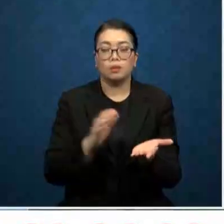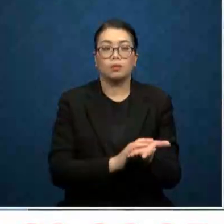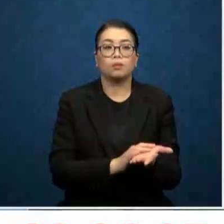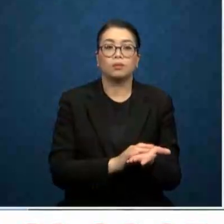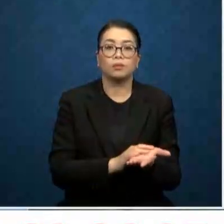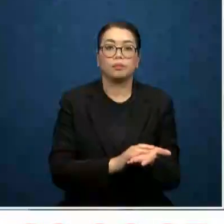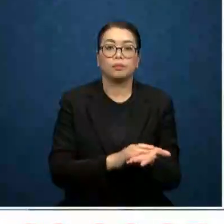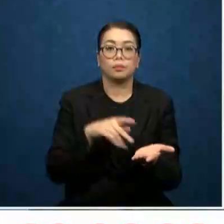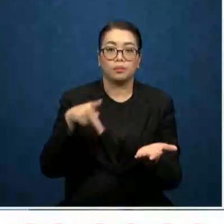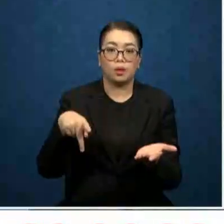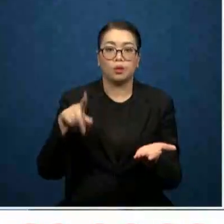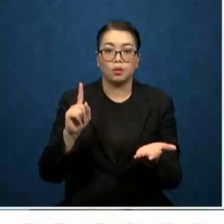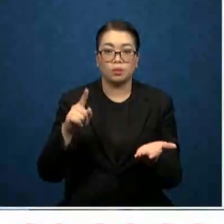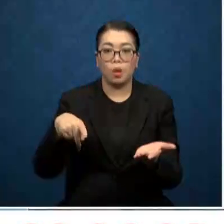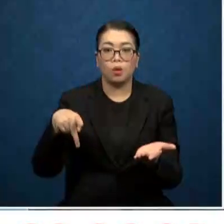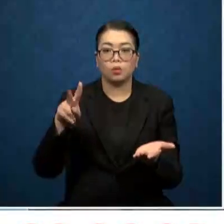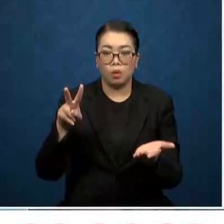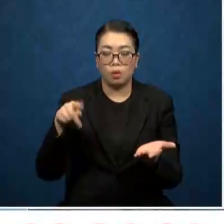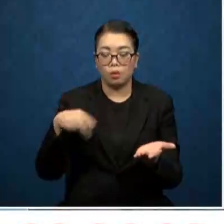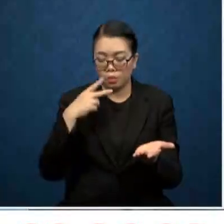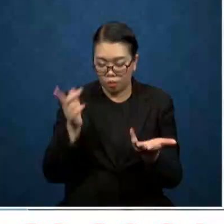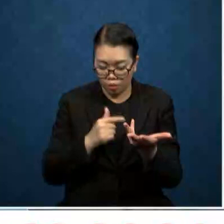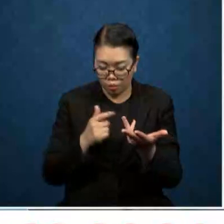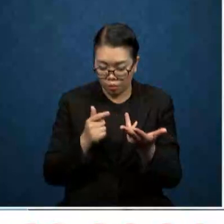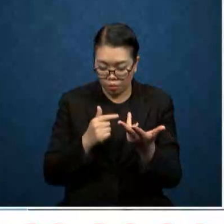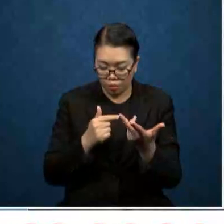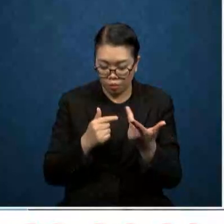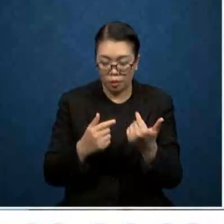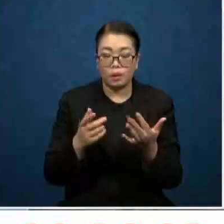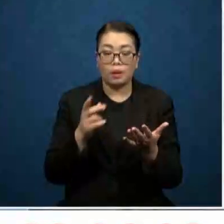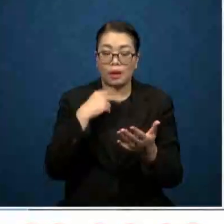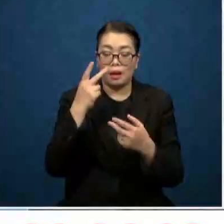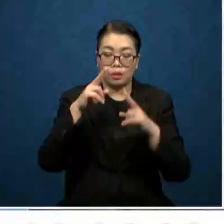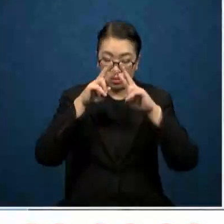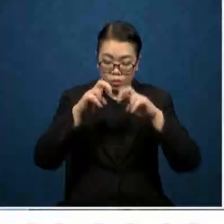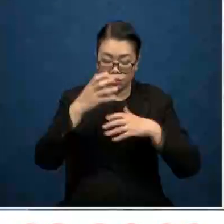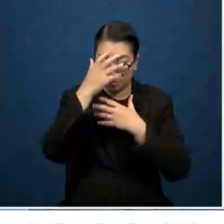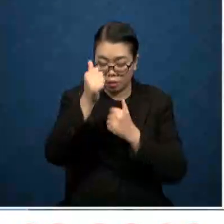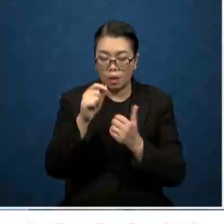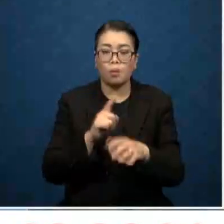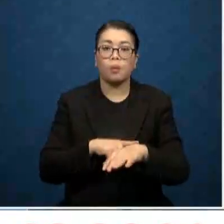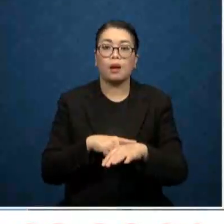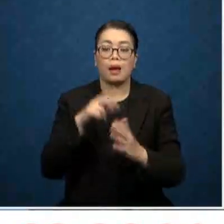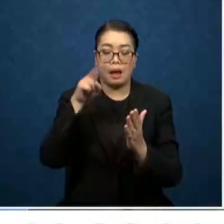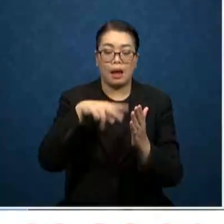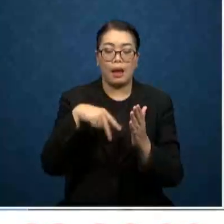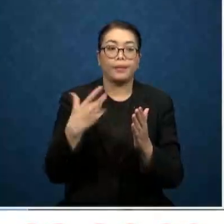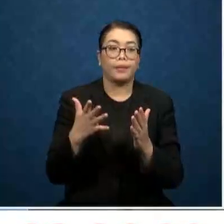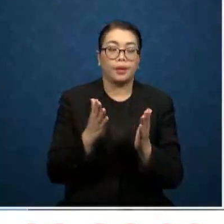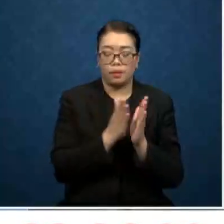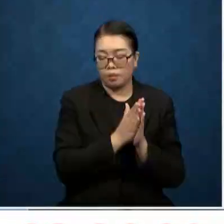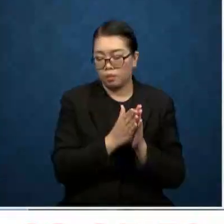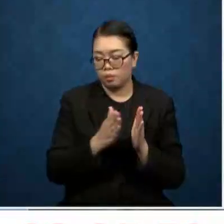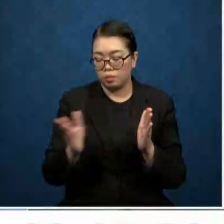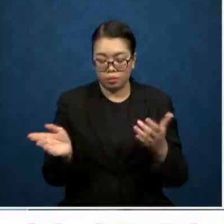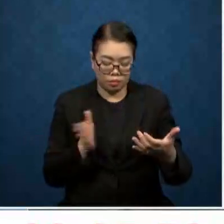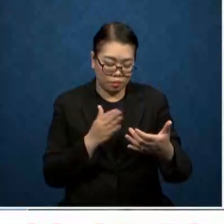ดูแล้วได้ประมาณ 16หน้าถ้าท่านใดศึกษาสนใจเรื่องนี้ไม่มีเวลาอ่านทั้งเล่ม